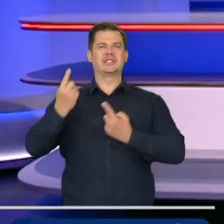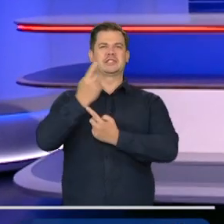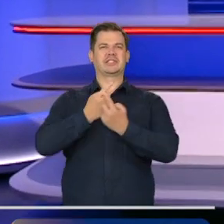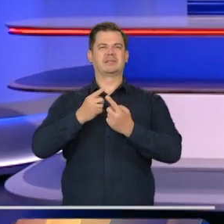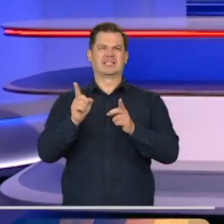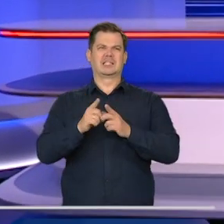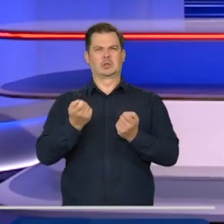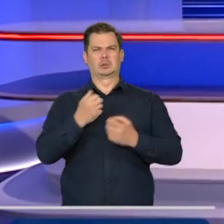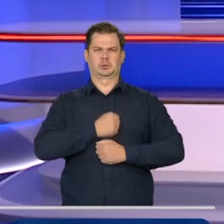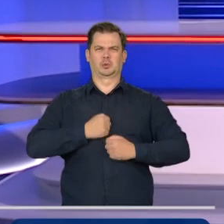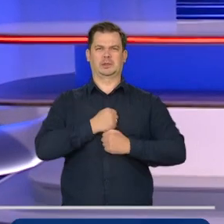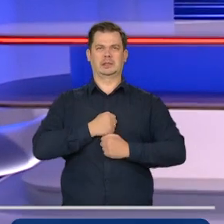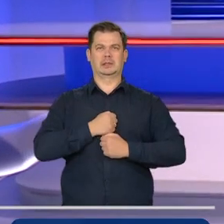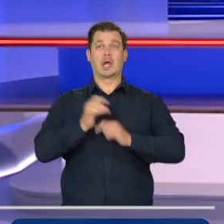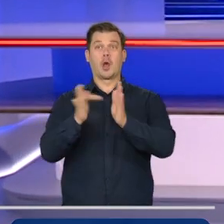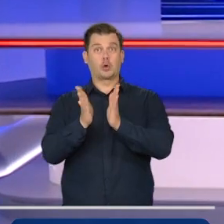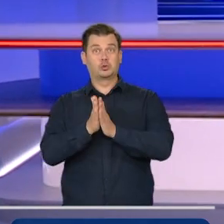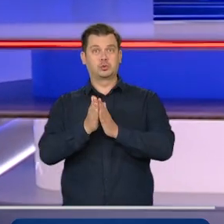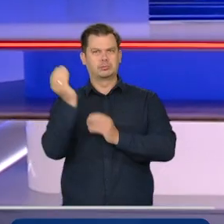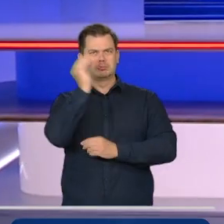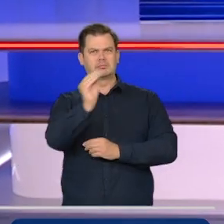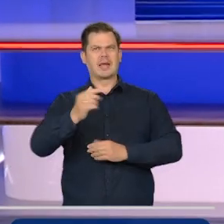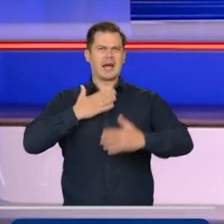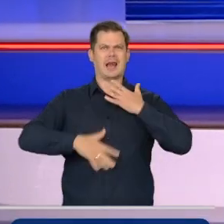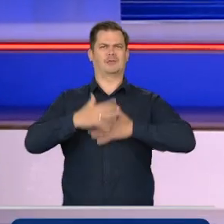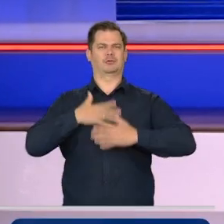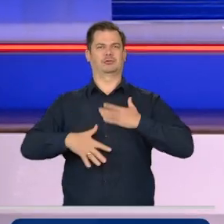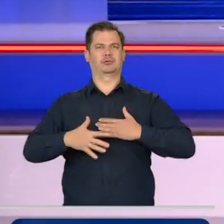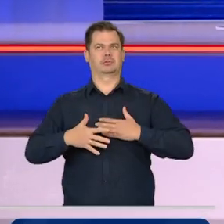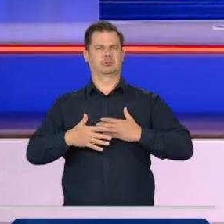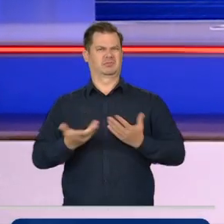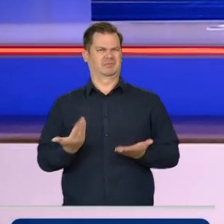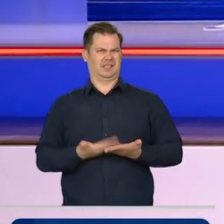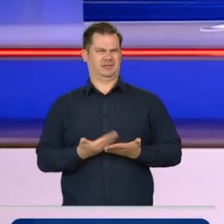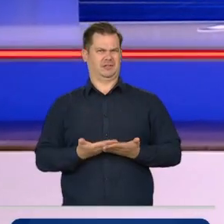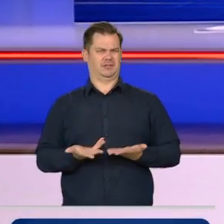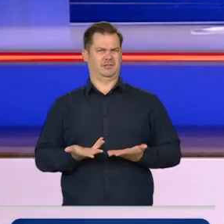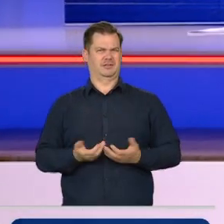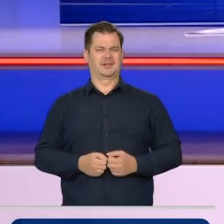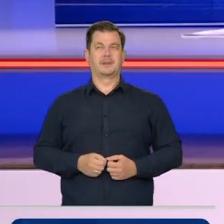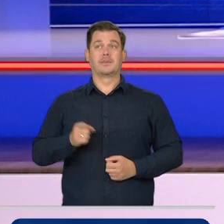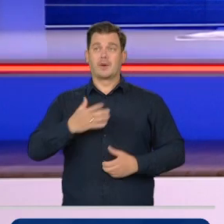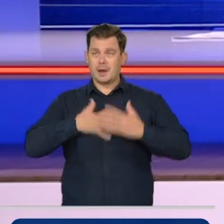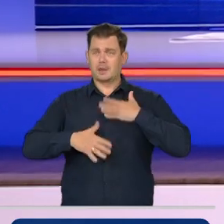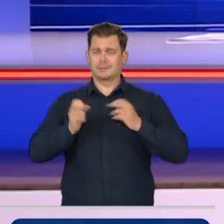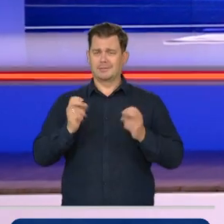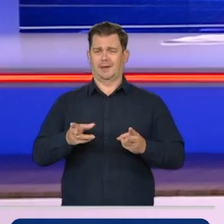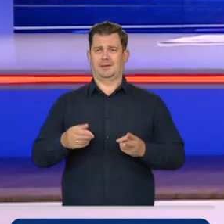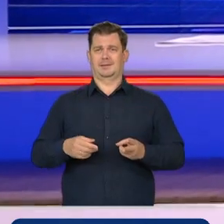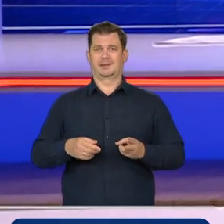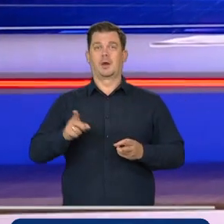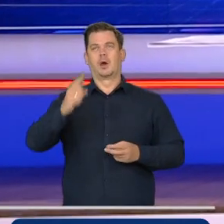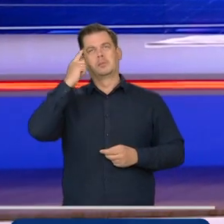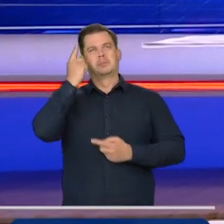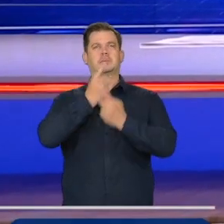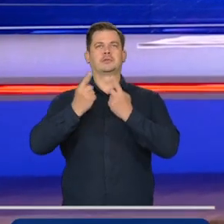ale być może nawet smutnym, a Kościół mówi, to jest radosne święto. Dlaczego ono jest radosne? To jest radosne, dlatego że mi się wydaje, że my